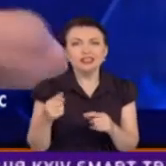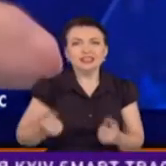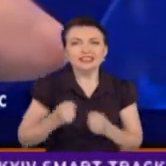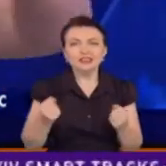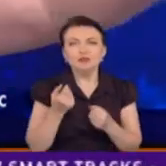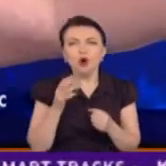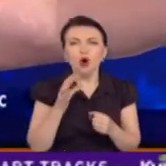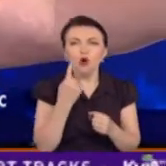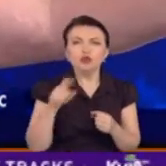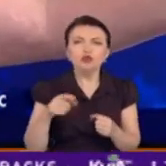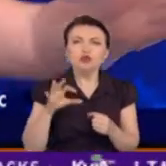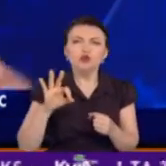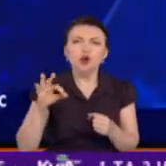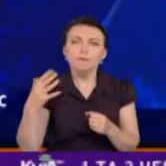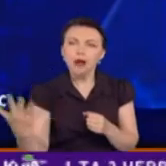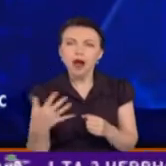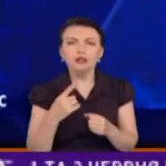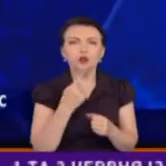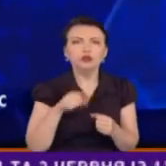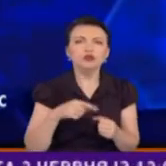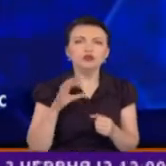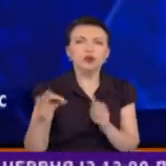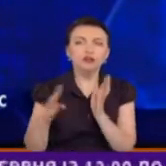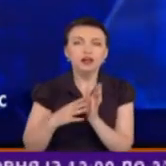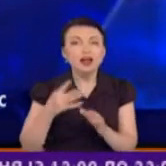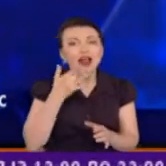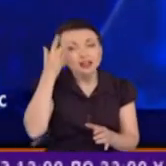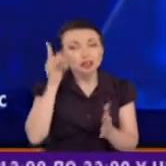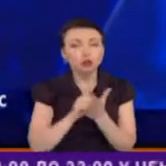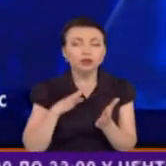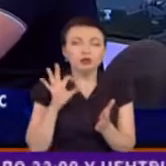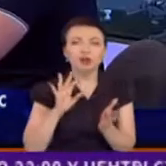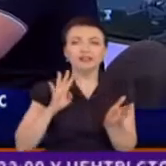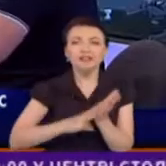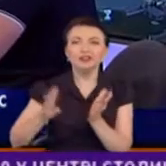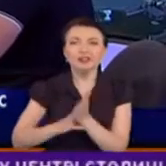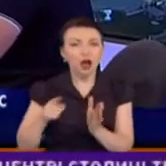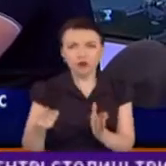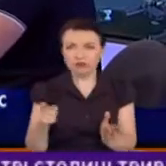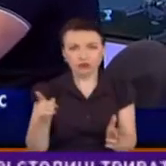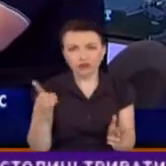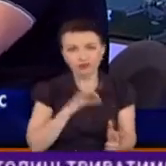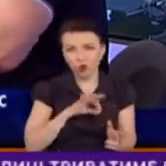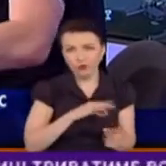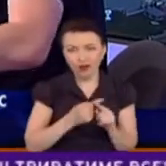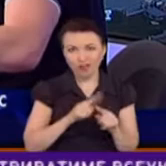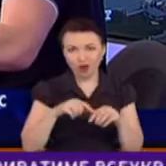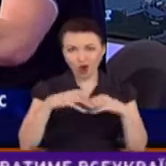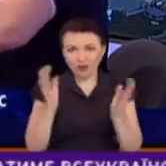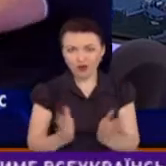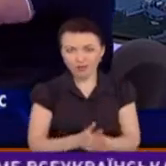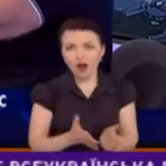1,05, 1,09, 1,03. Влітку теоретично має бути 0,99, але ви не споживаєте того обсягу. Але в